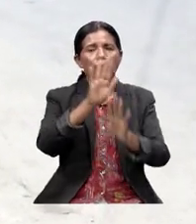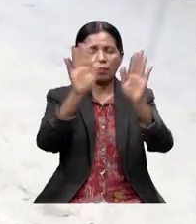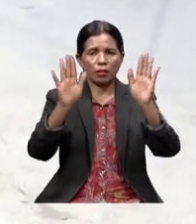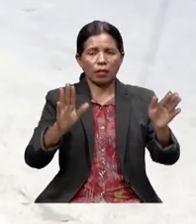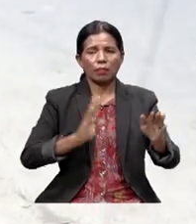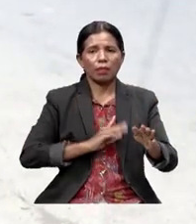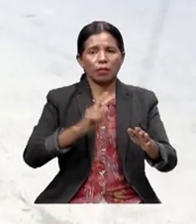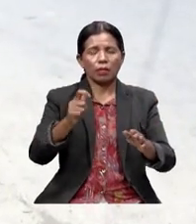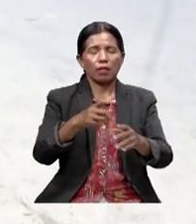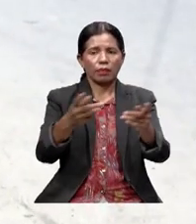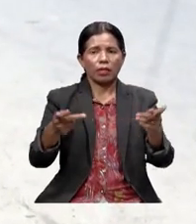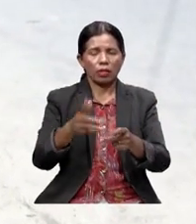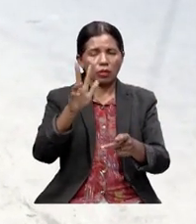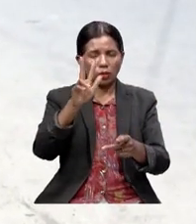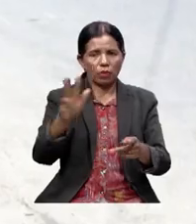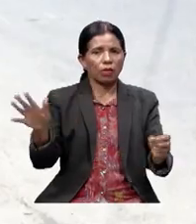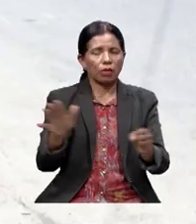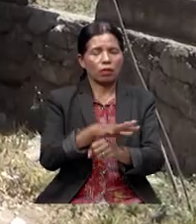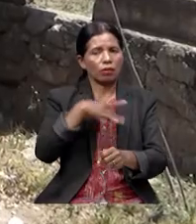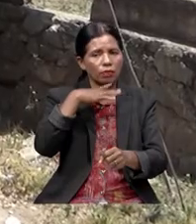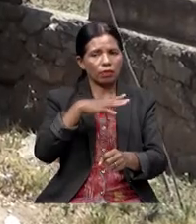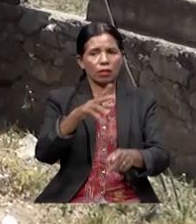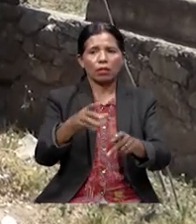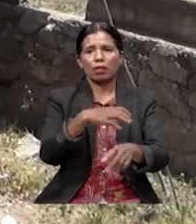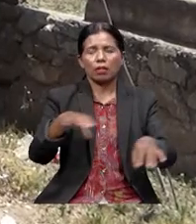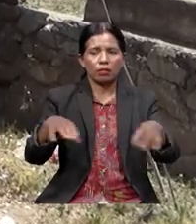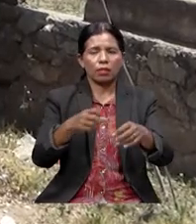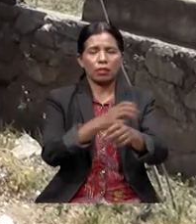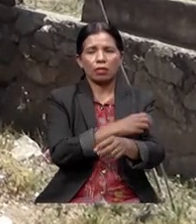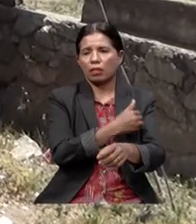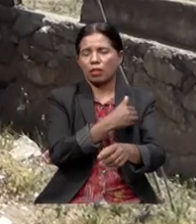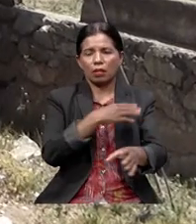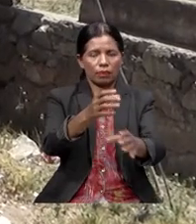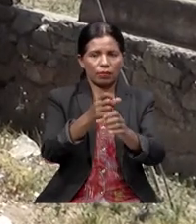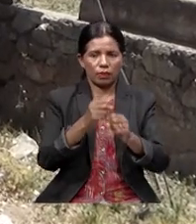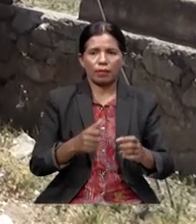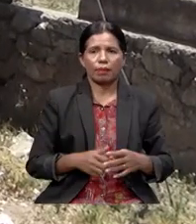pite, liseira tolu na konona, holiso, maibe pessoal servisu saneamento sira sedok hamos. Abraung Amral, jemen.